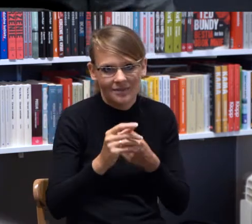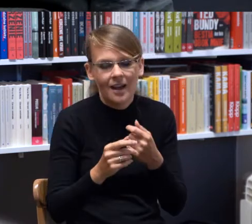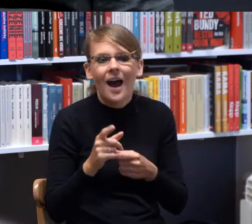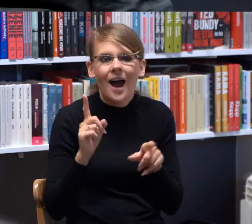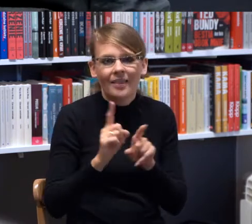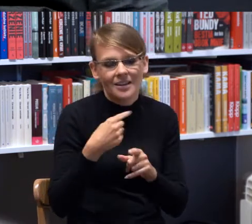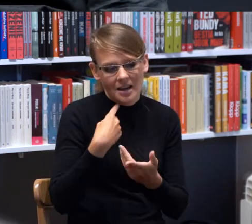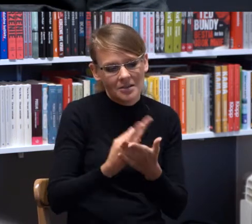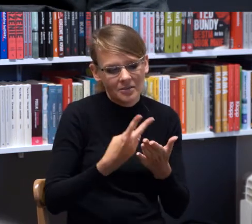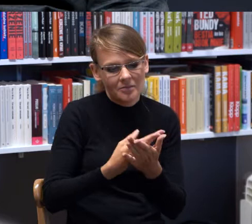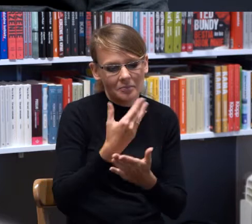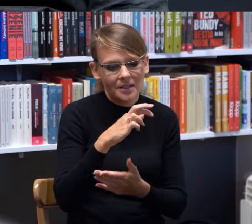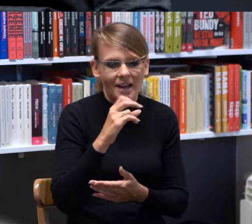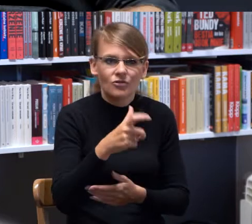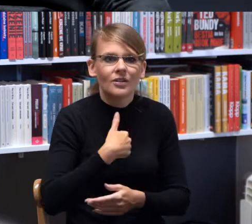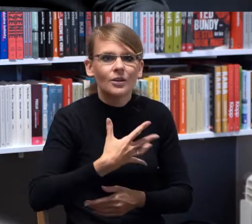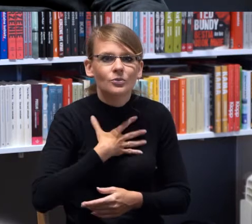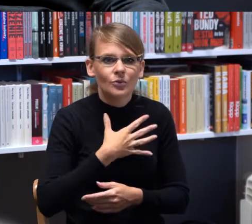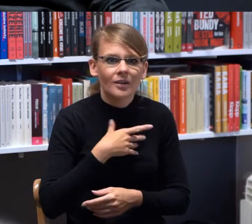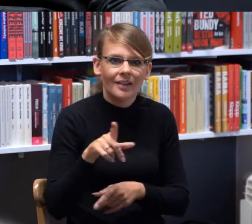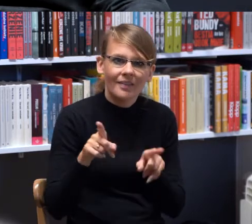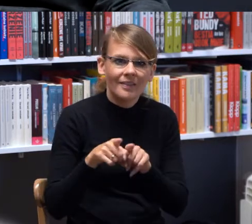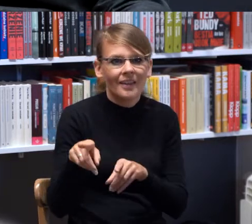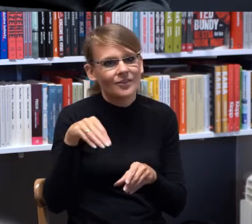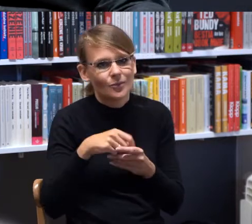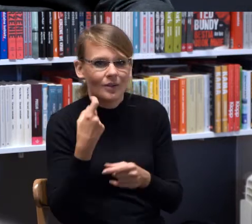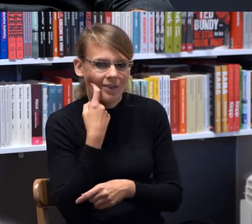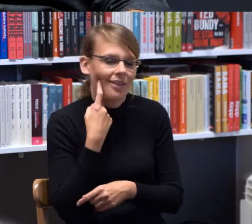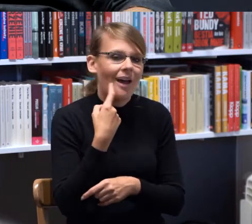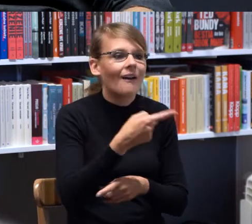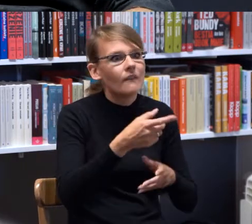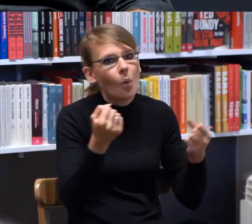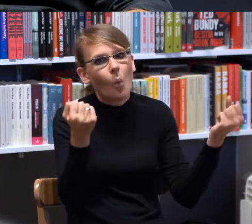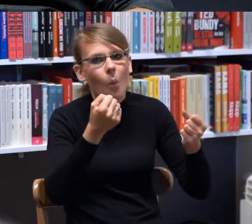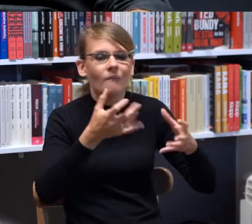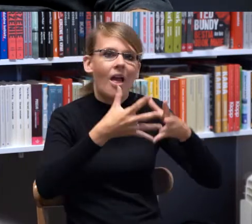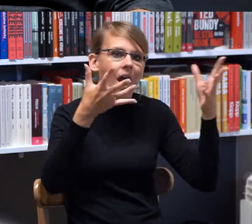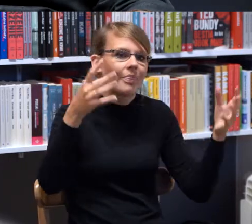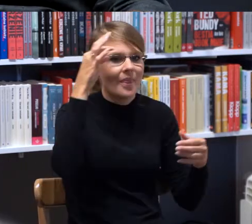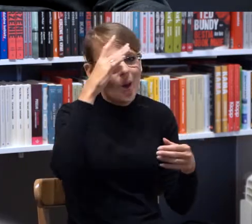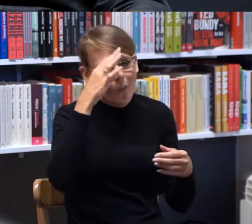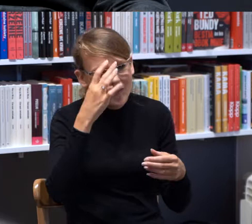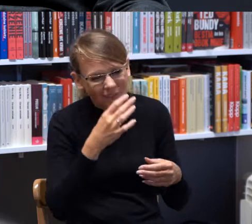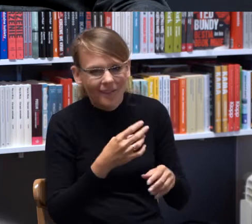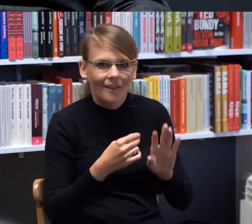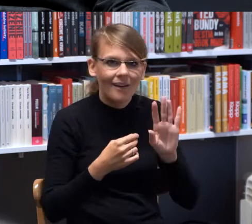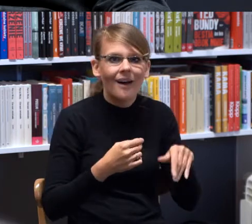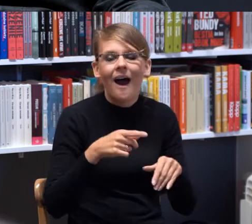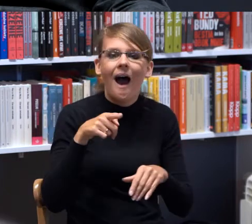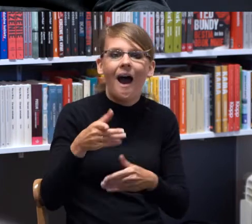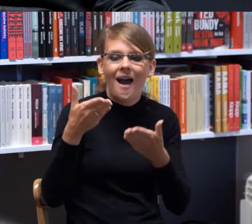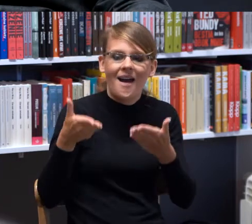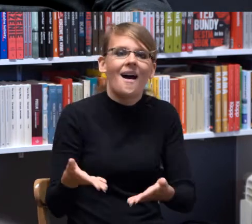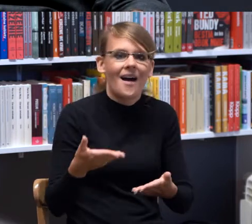wrażenie czytając Mireczka, że to sobie też ironizujesz z tych wielkich teorii, które w zderzeniu z konkretem